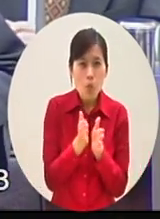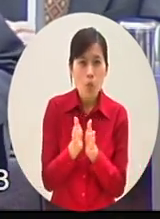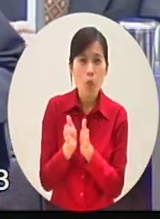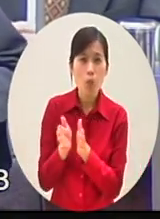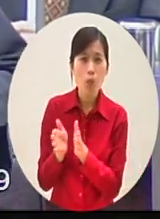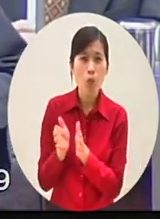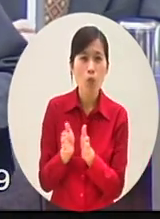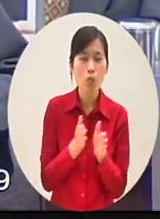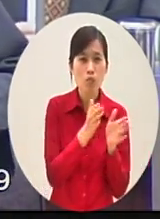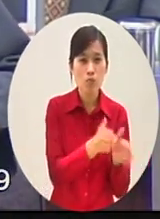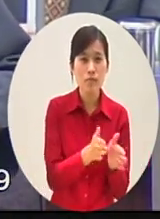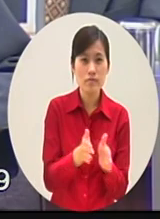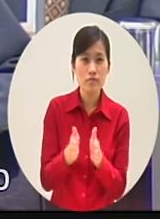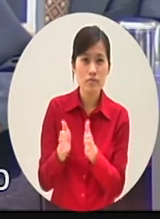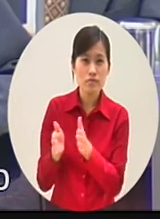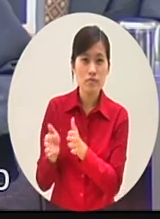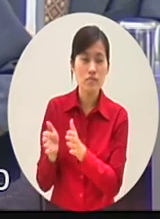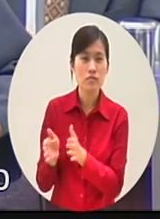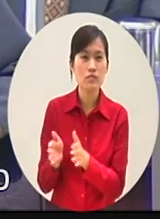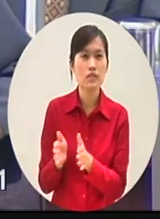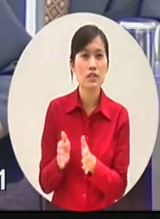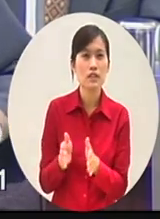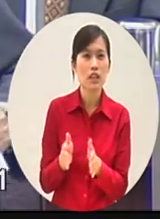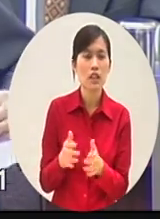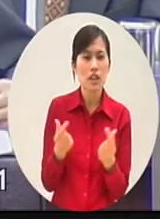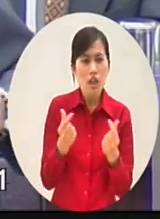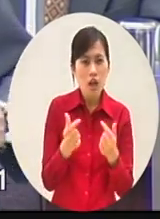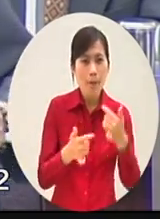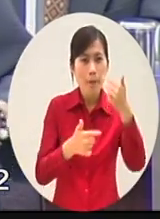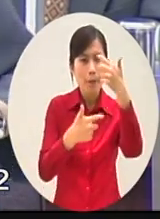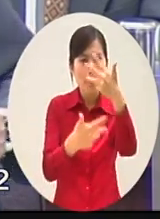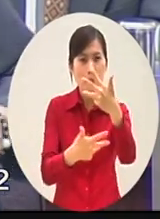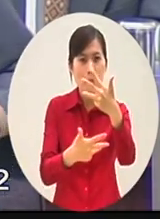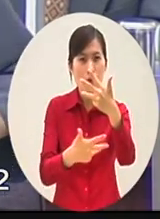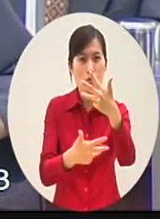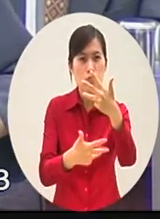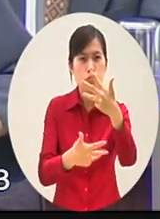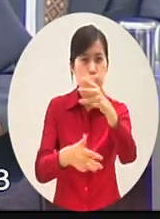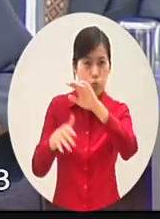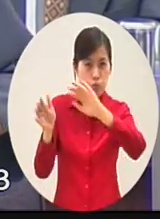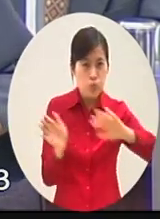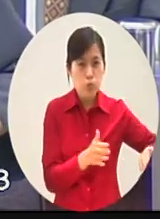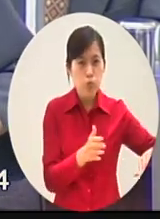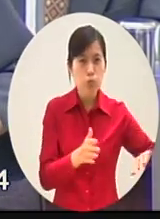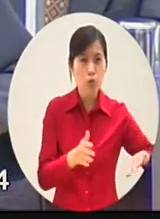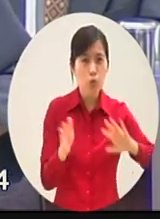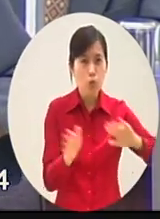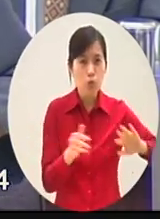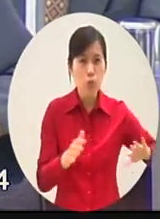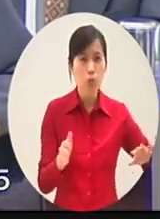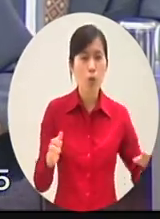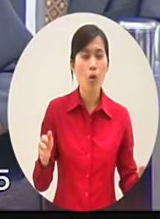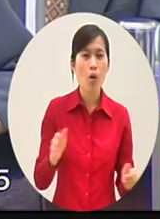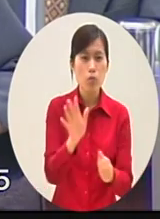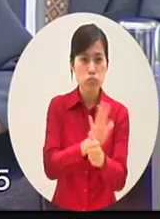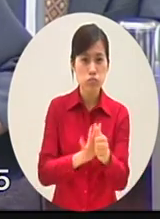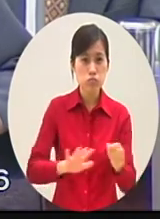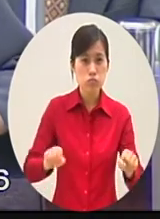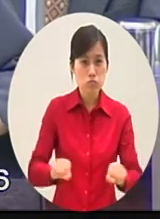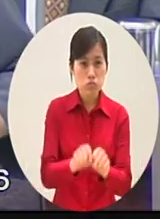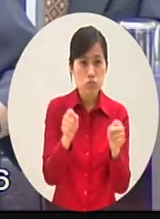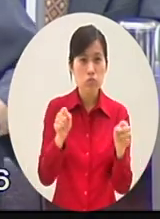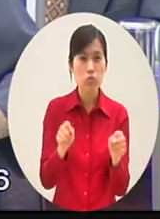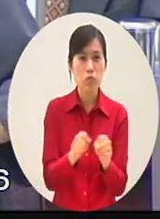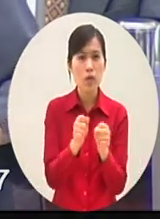有一个部分，吼、哦，顶面八八水灾以后啊，歹去。但是看会当哦，它的工